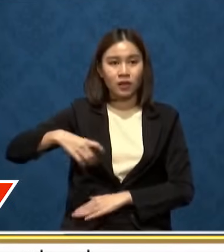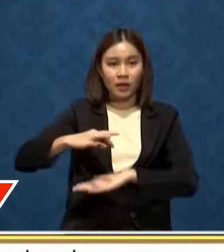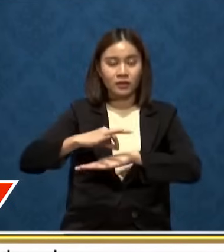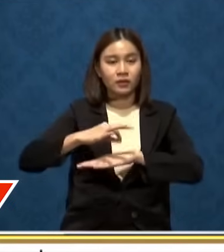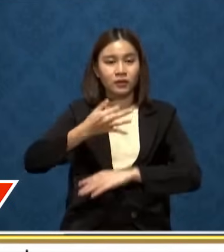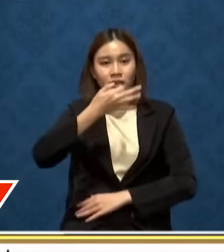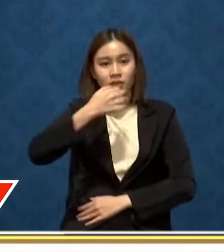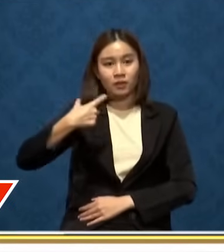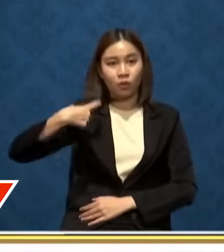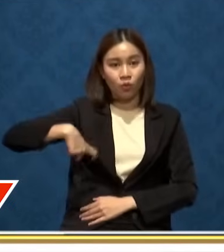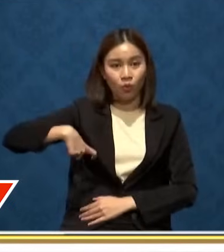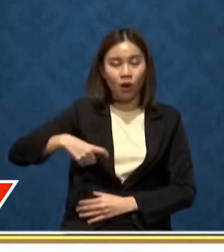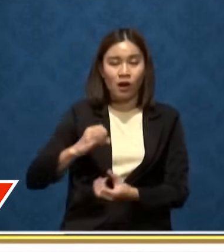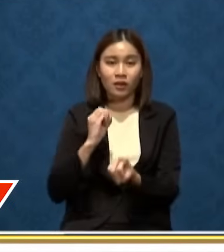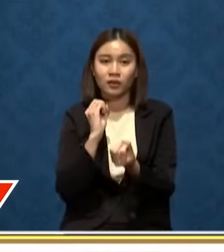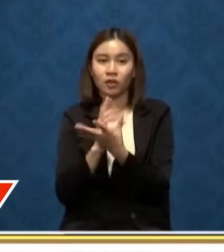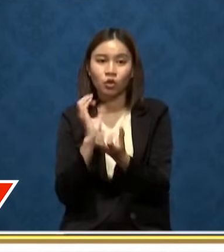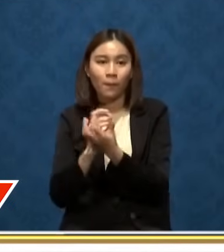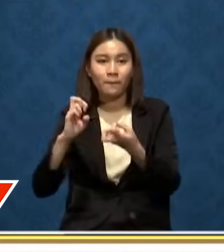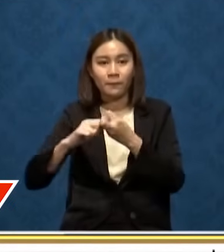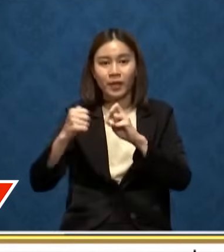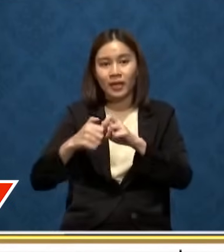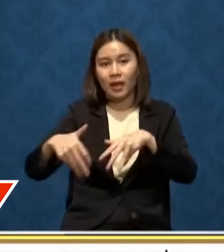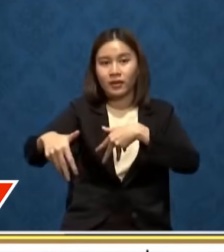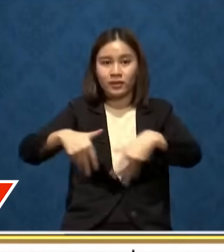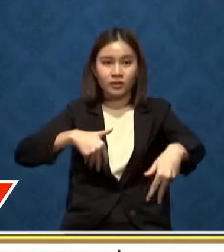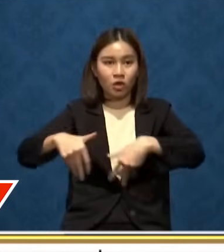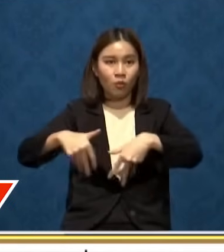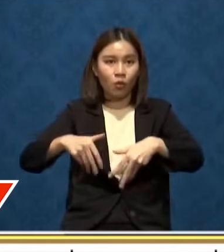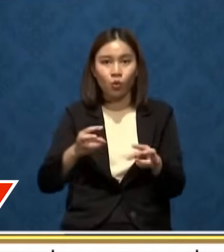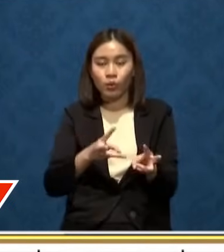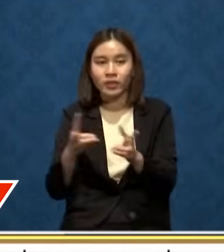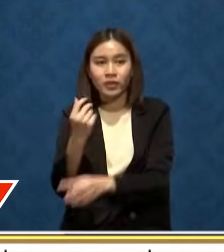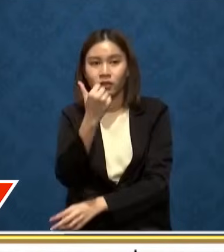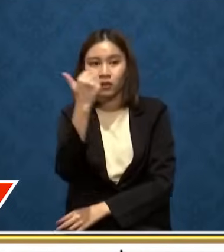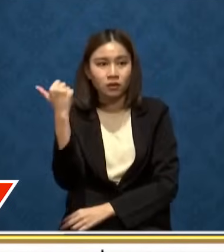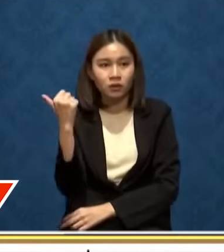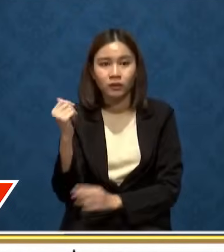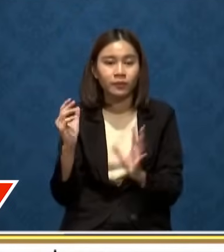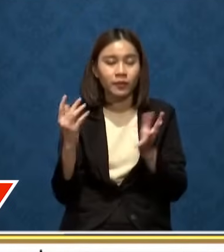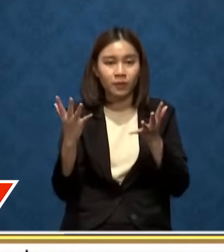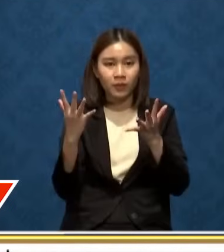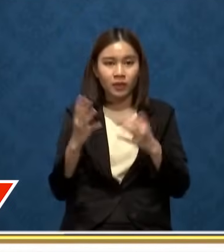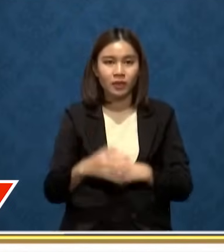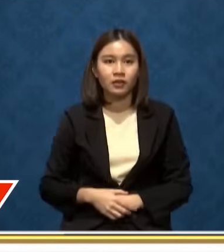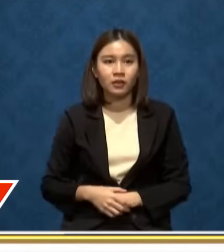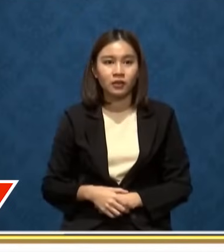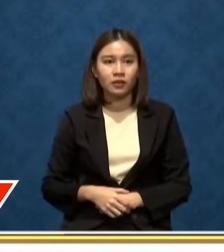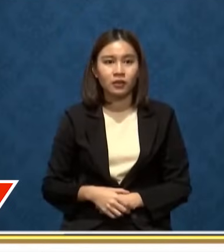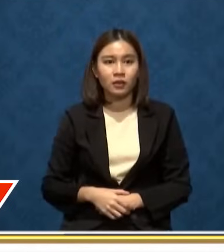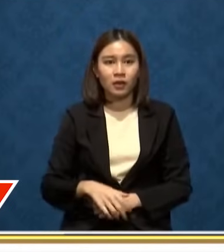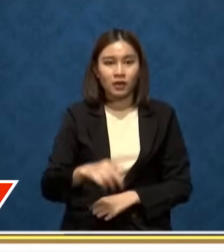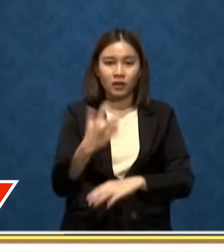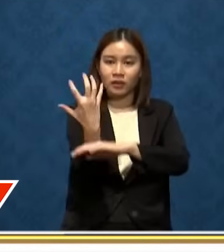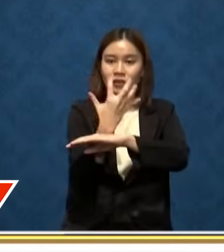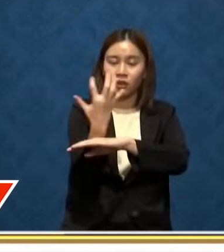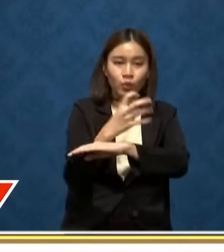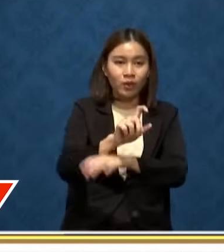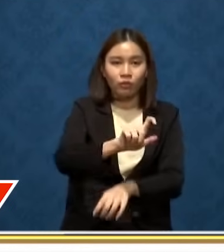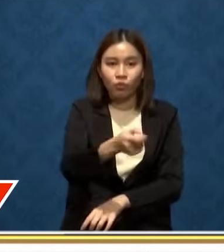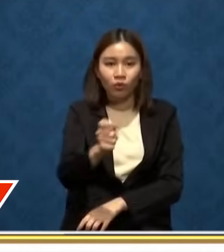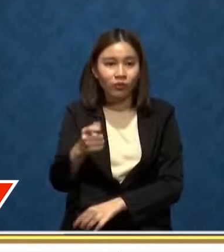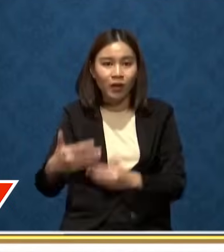มีปัญหาความเดือดร้อนของชาวบ้านที่ไม่มีช่องทางอื่นใดจะไปไม่มีสถานีช่องไหนที่ให้โอก